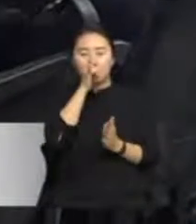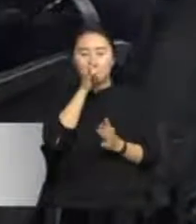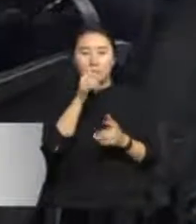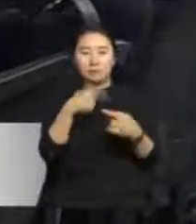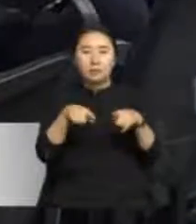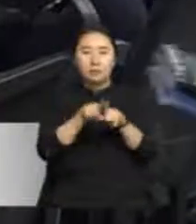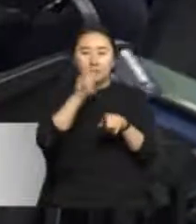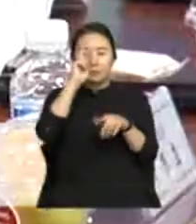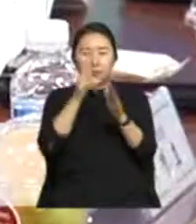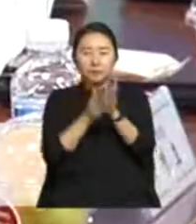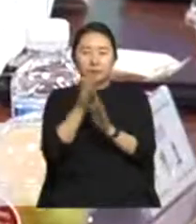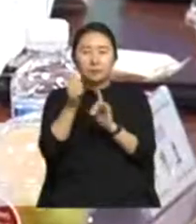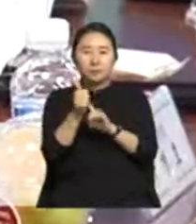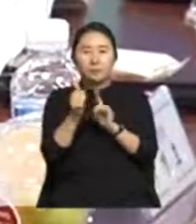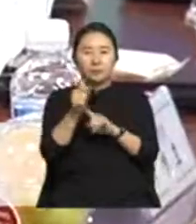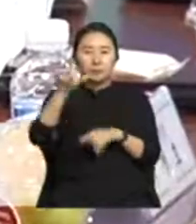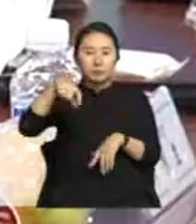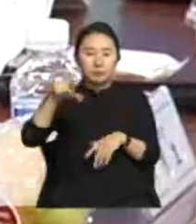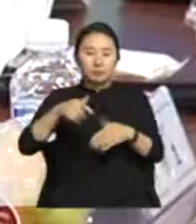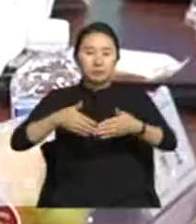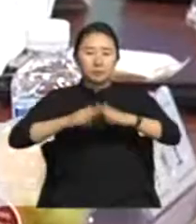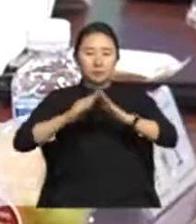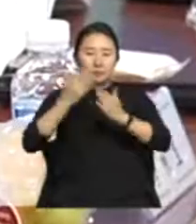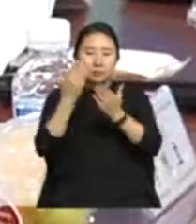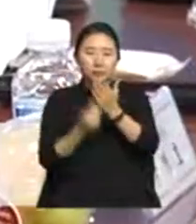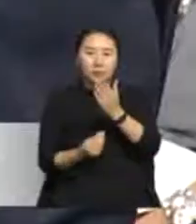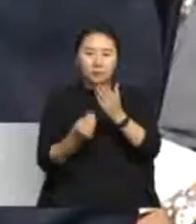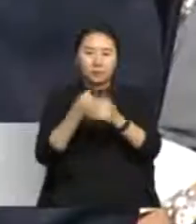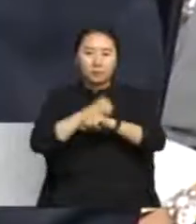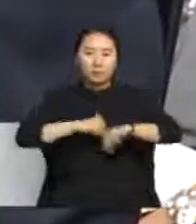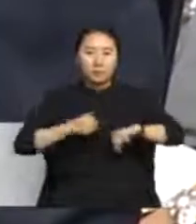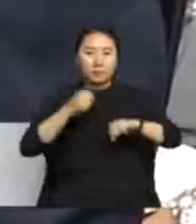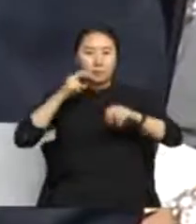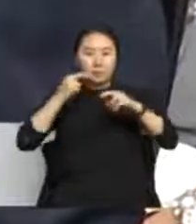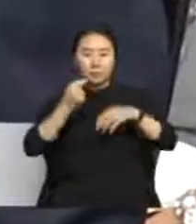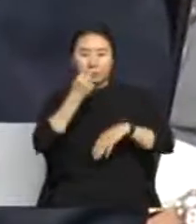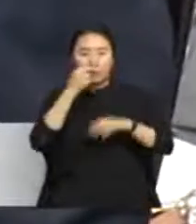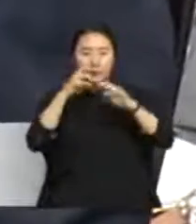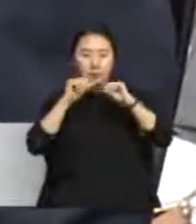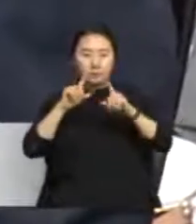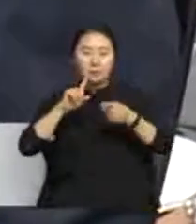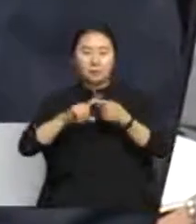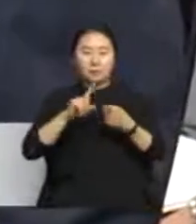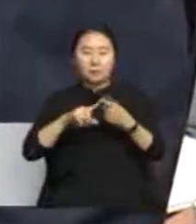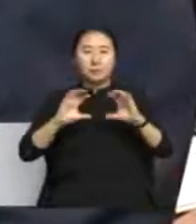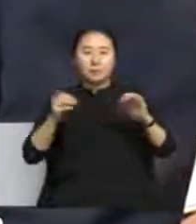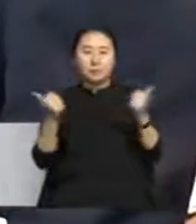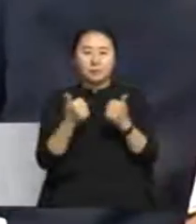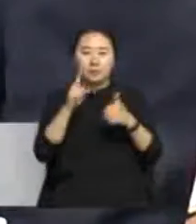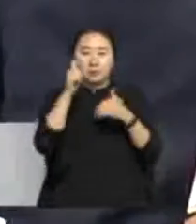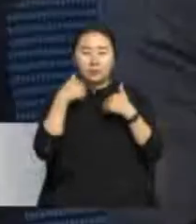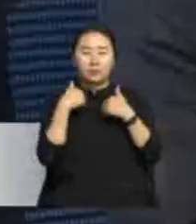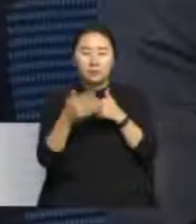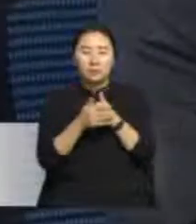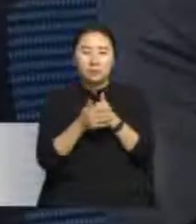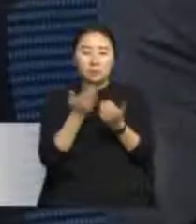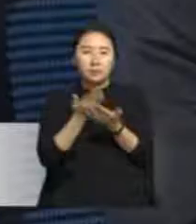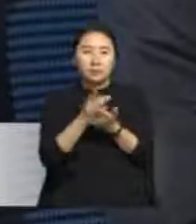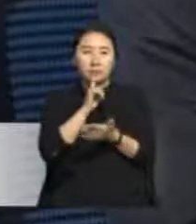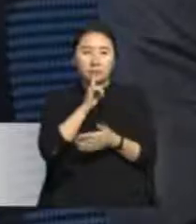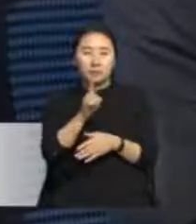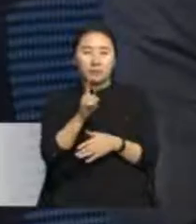함께 박원순 서울시장은 제로페이 정착과 광화문광장, 미세먼지 저감 등에 대해서는 국회와 정부의 협조를